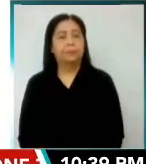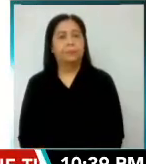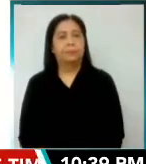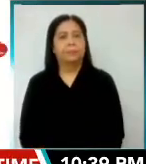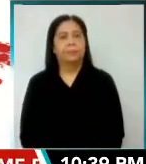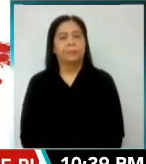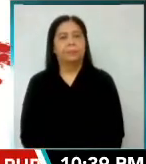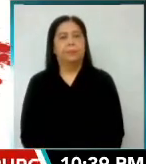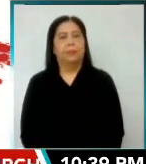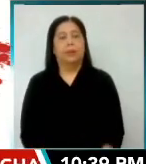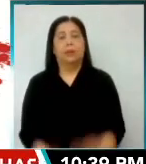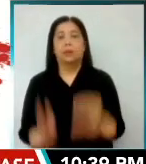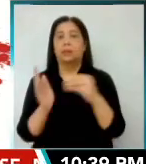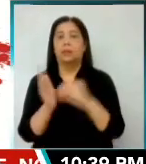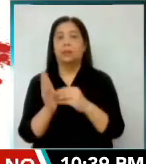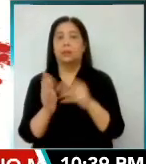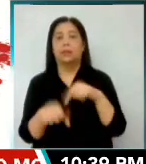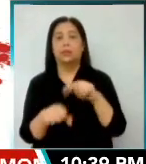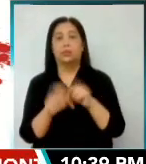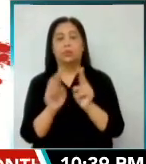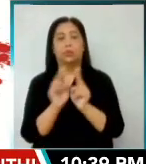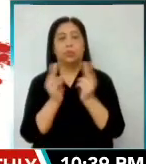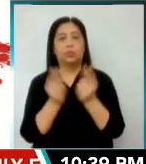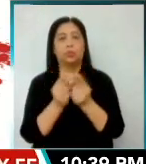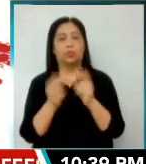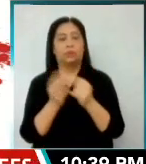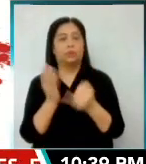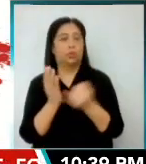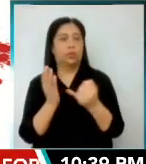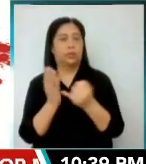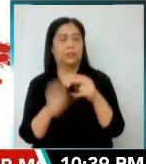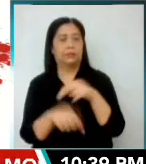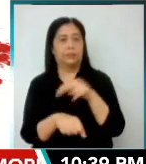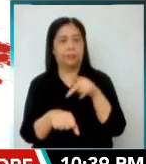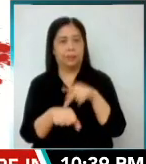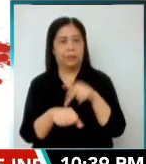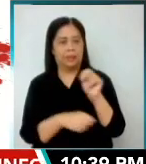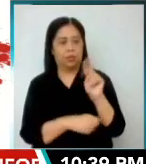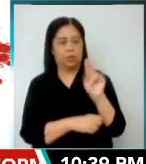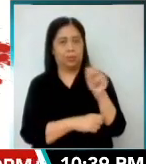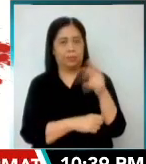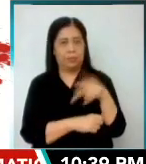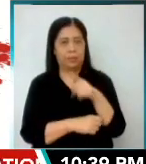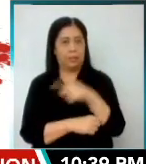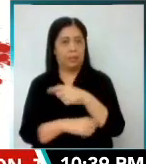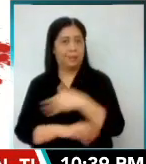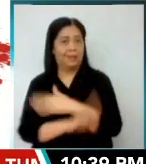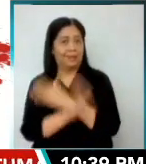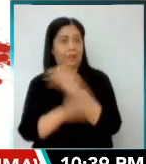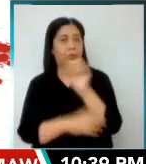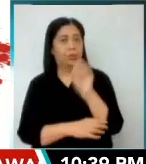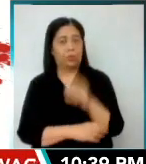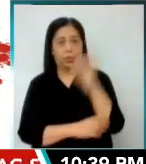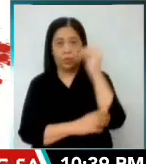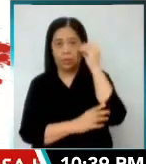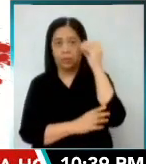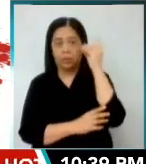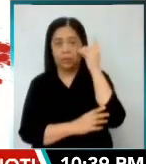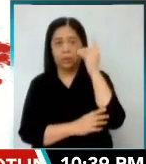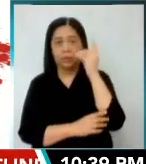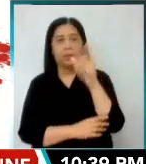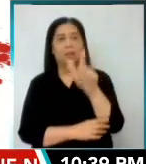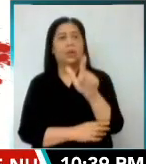Sa tala ng National Union of Journalists of the Philippines, si Davao del Sur radio anchorman Orlando Dino ang